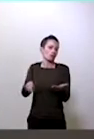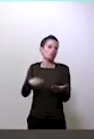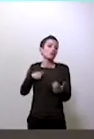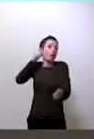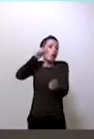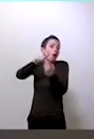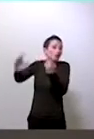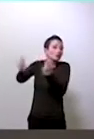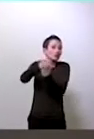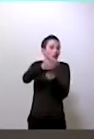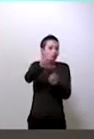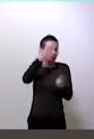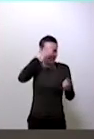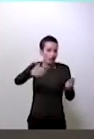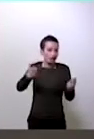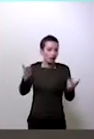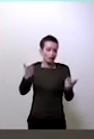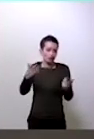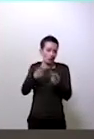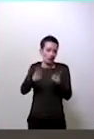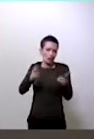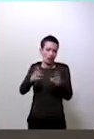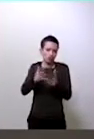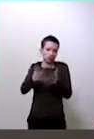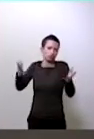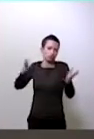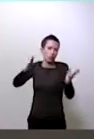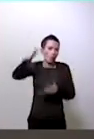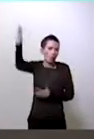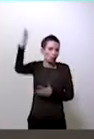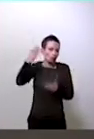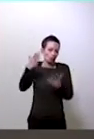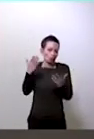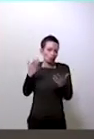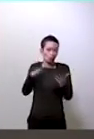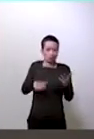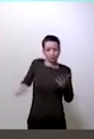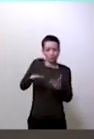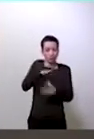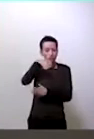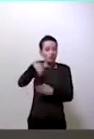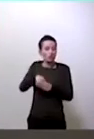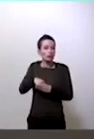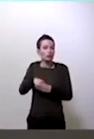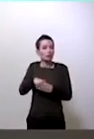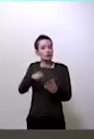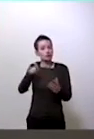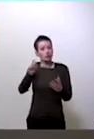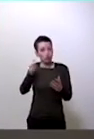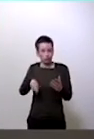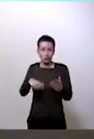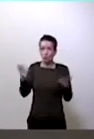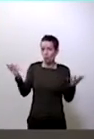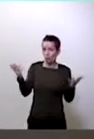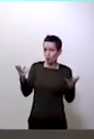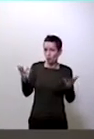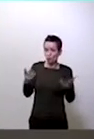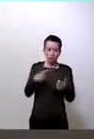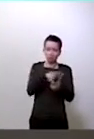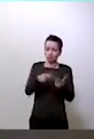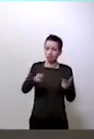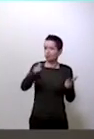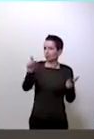celui, d'ailleurs, de toutes les grandes villes et même de leur aire métropolitaine. Il consiste à répondre conjointement à deux